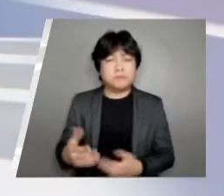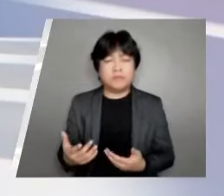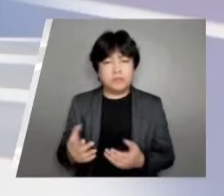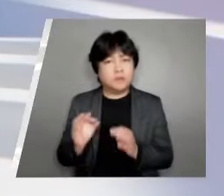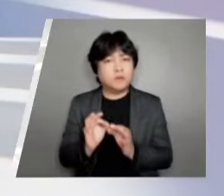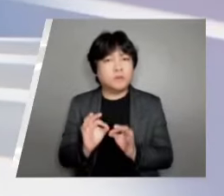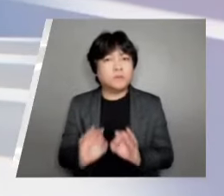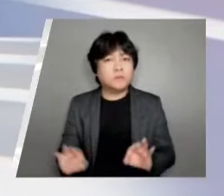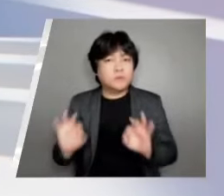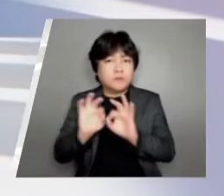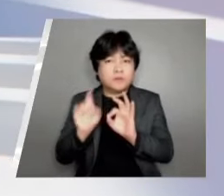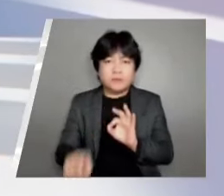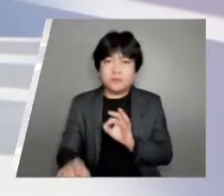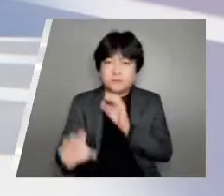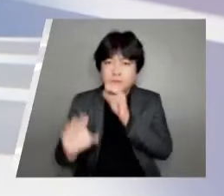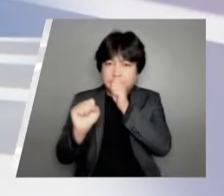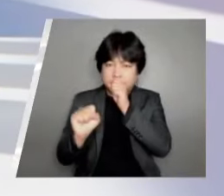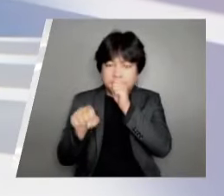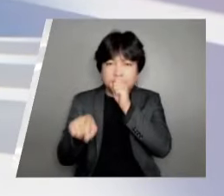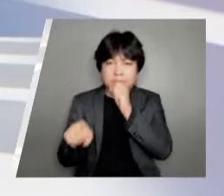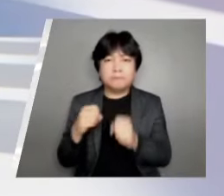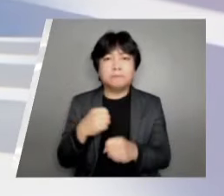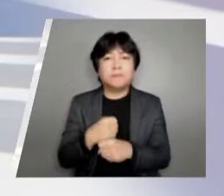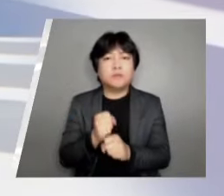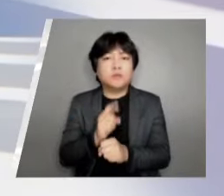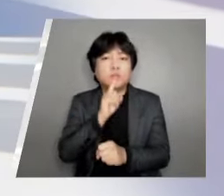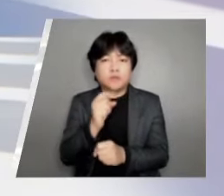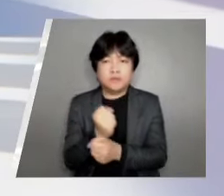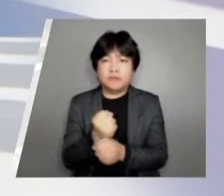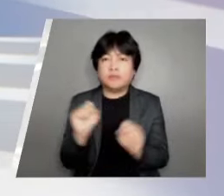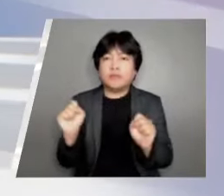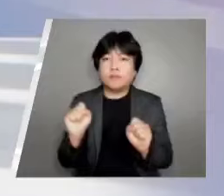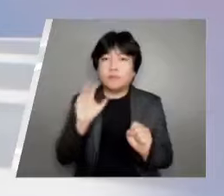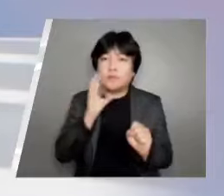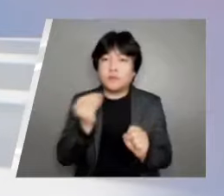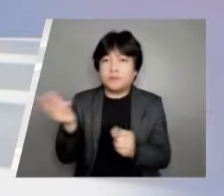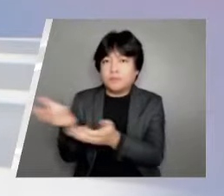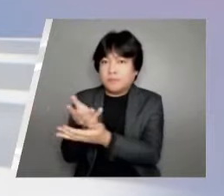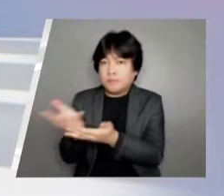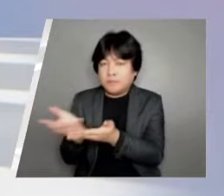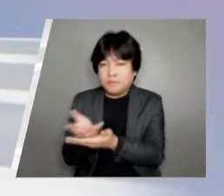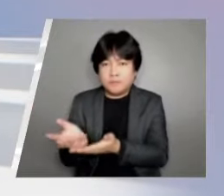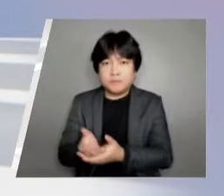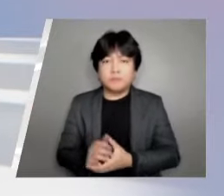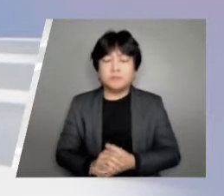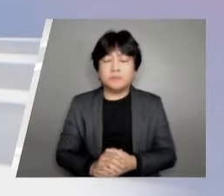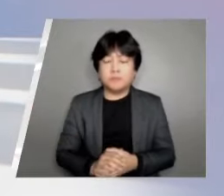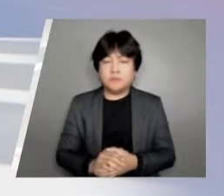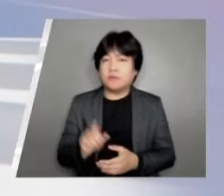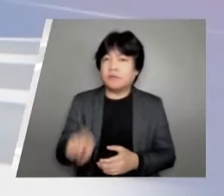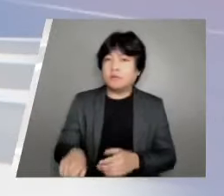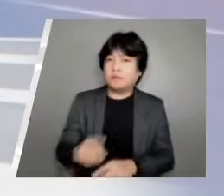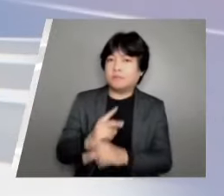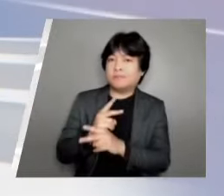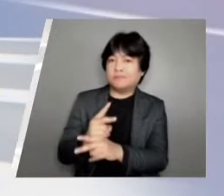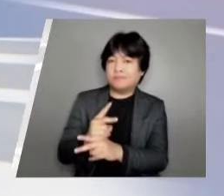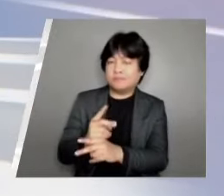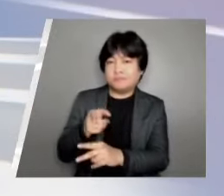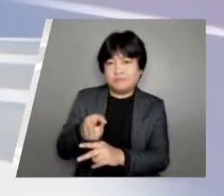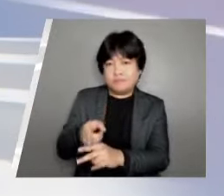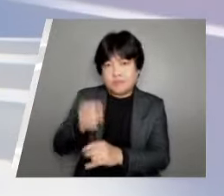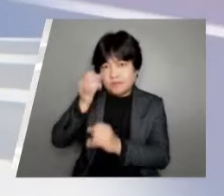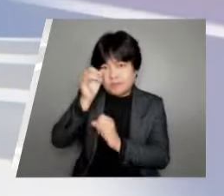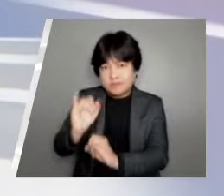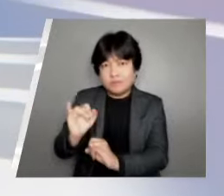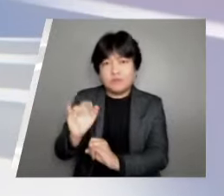kanilang trabaho para masiguro ang kaligtasan ng lahat ng kanilang nakakasalamuha at bilang proteksyon ng integridad ng kanilang mga